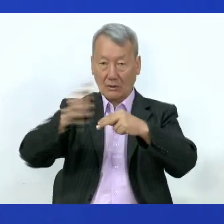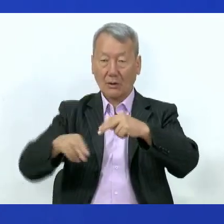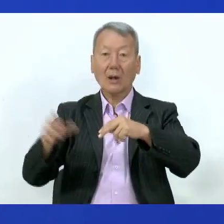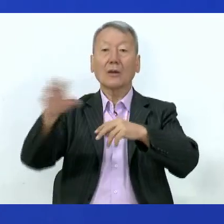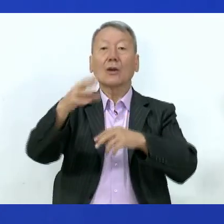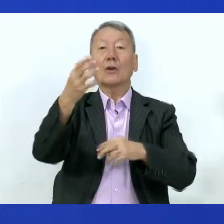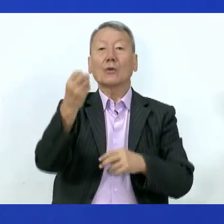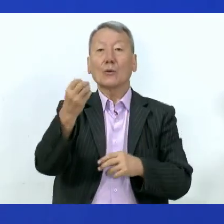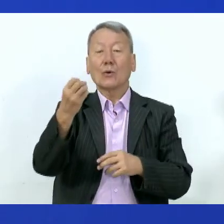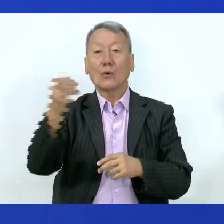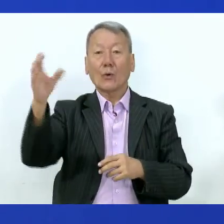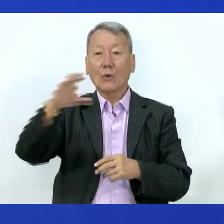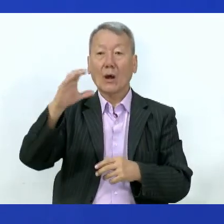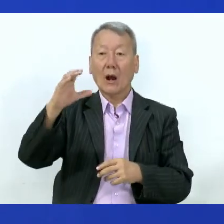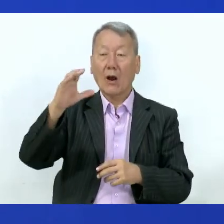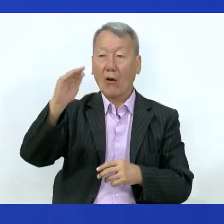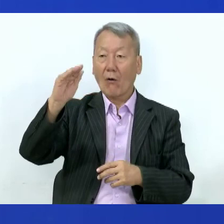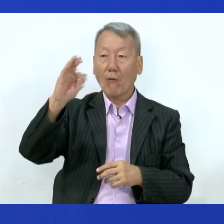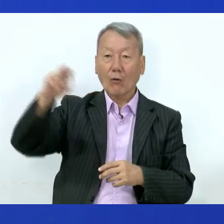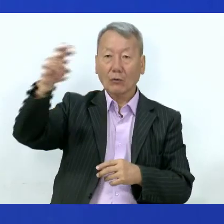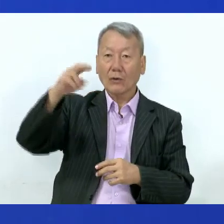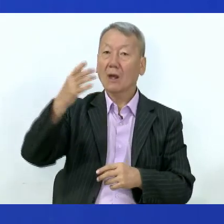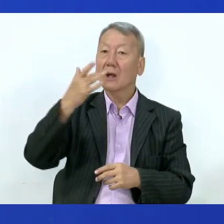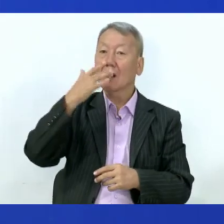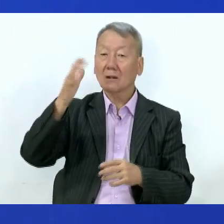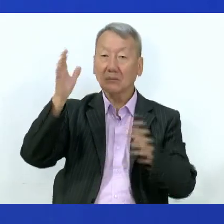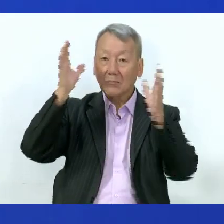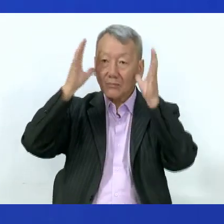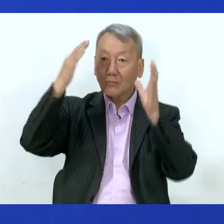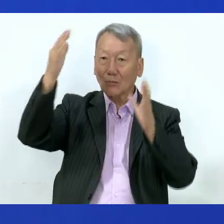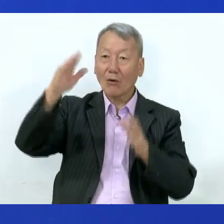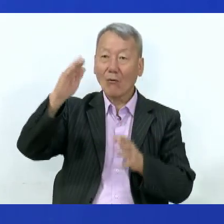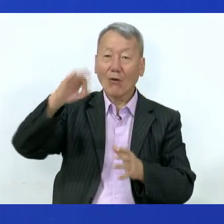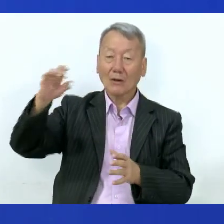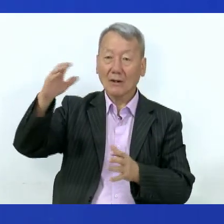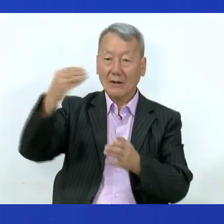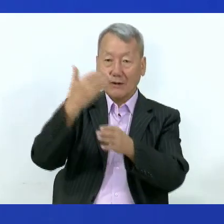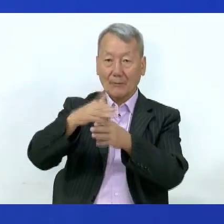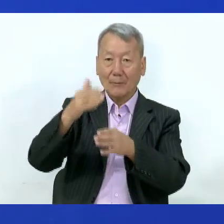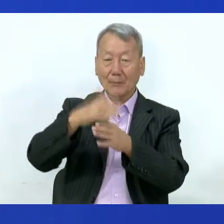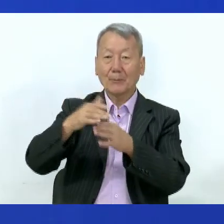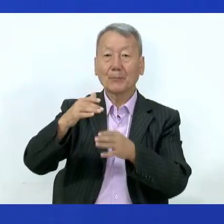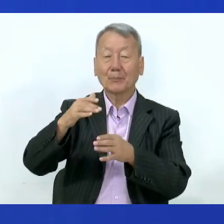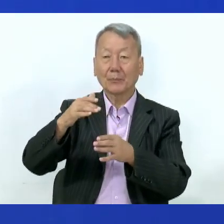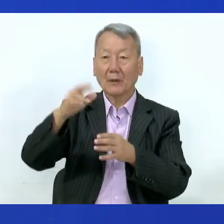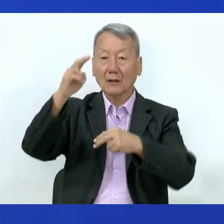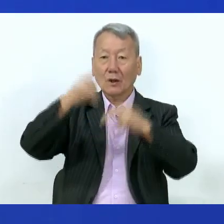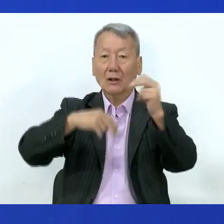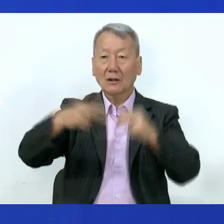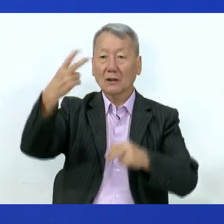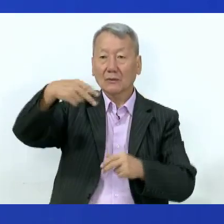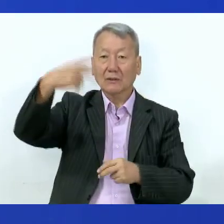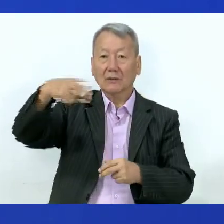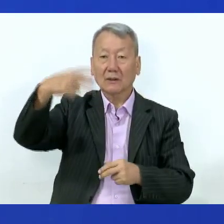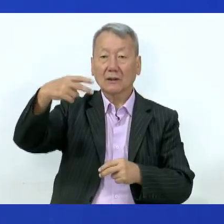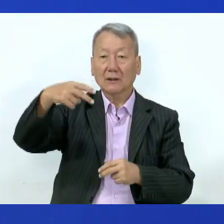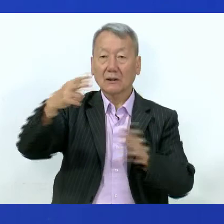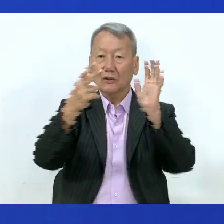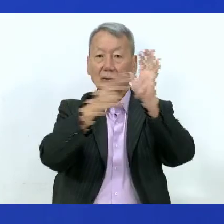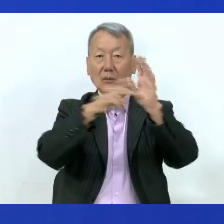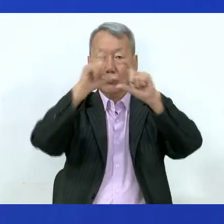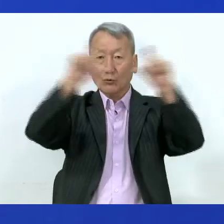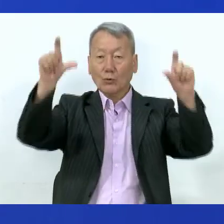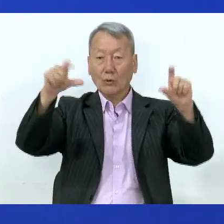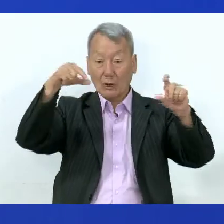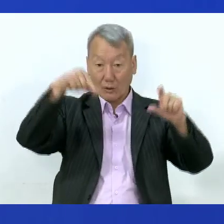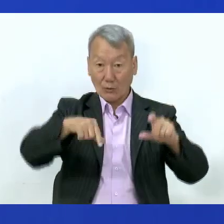Кроме этого, из Саудовского фонда развития финансируется строительство 27 школ.